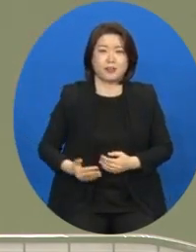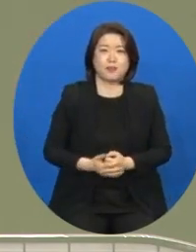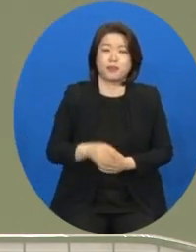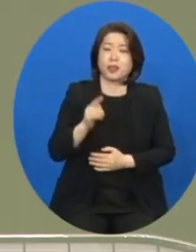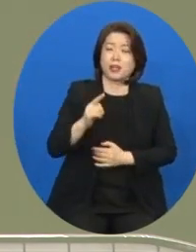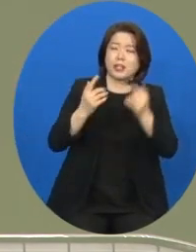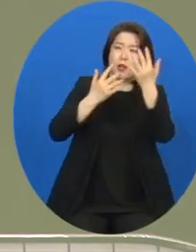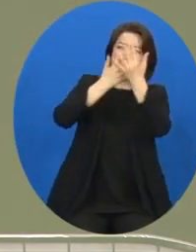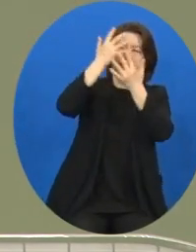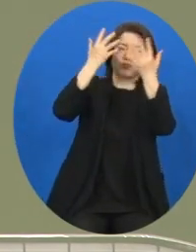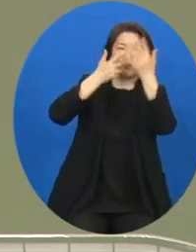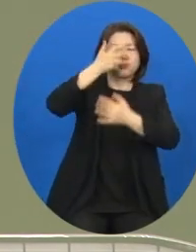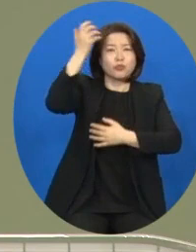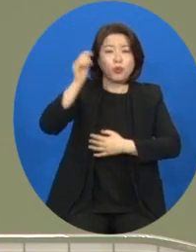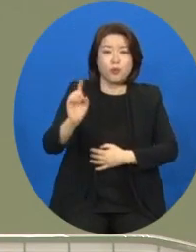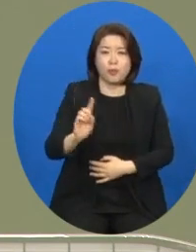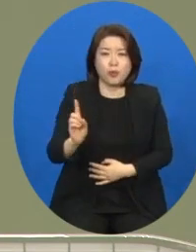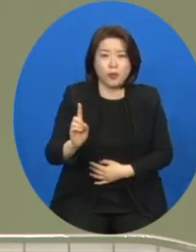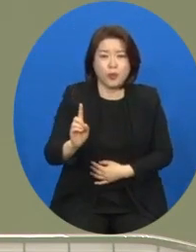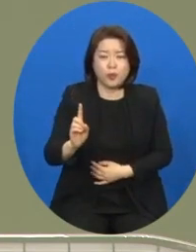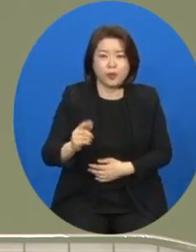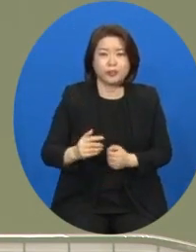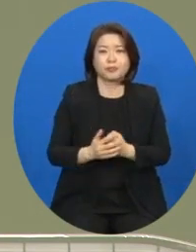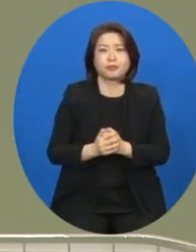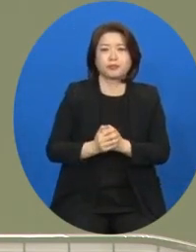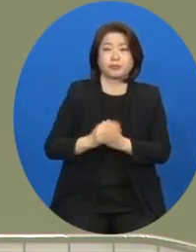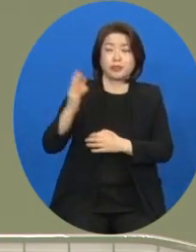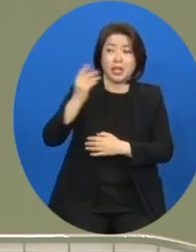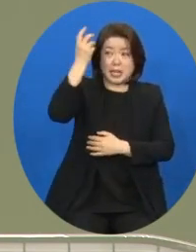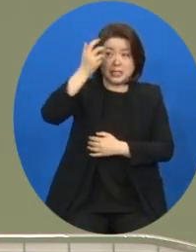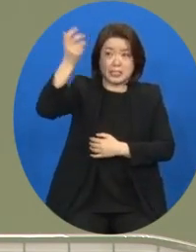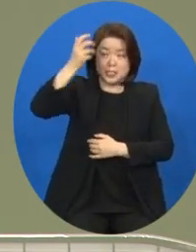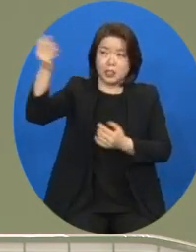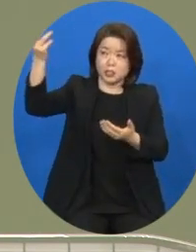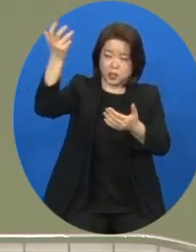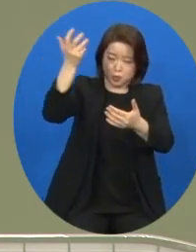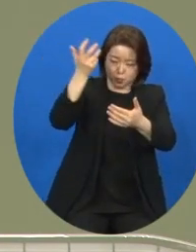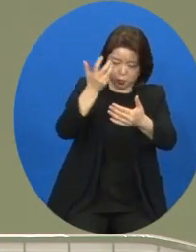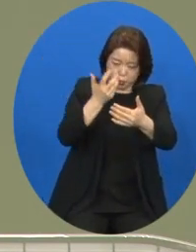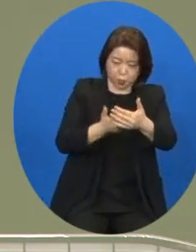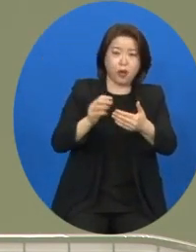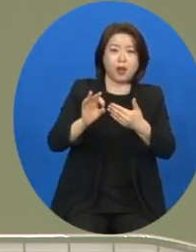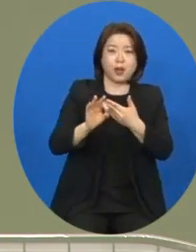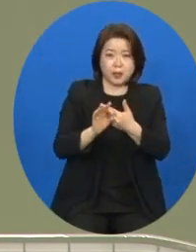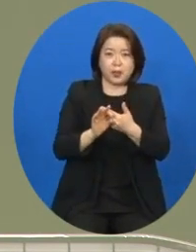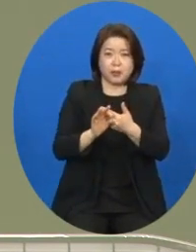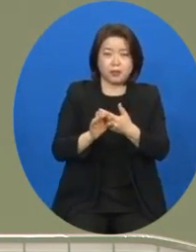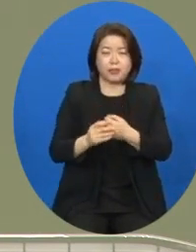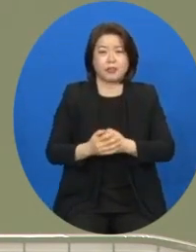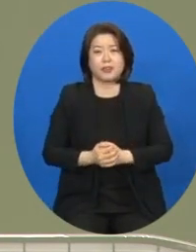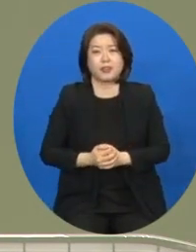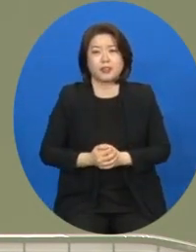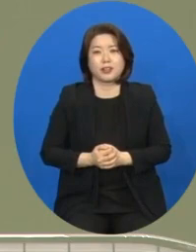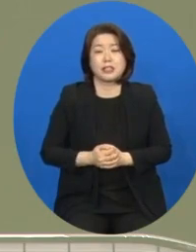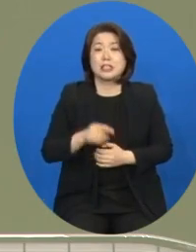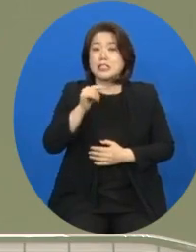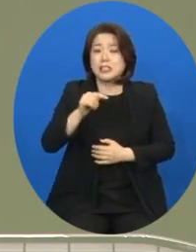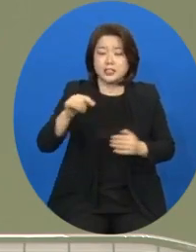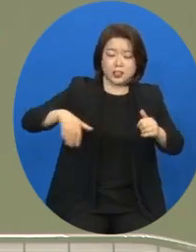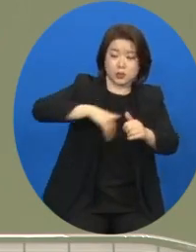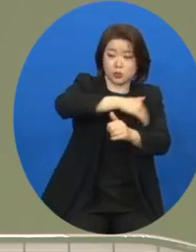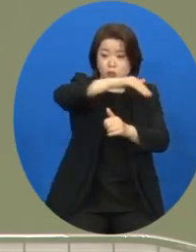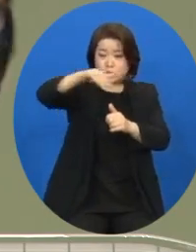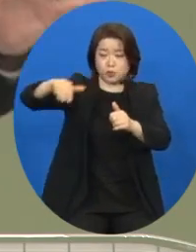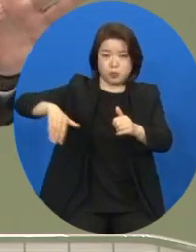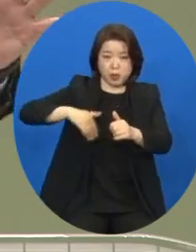이 환상이 어떤 환상이냐면 성령이 임하시게 되면 그러면 그 주변에